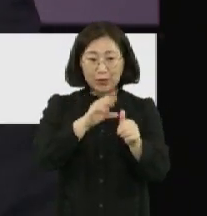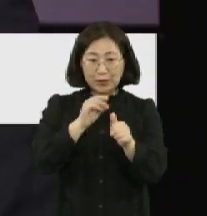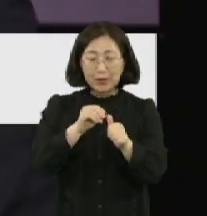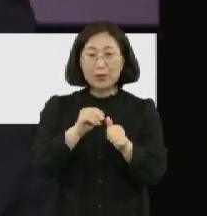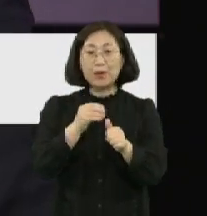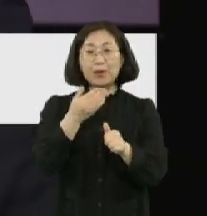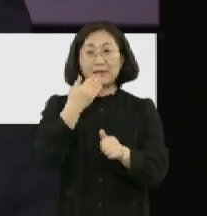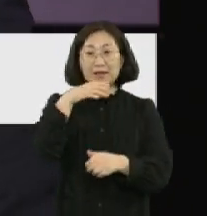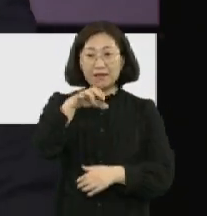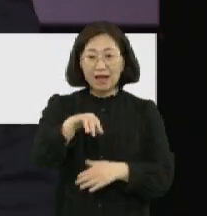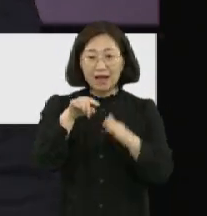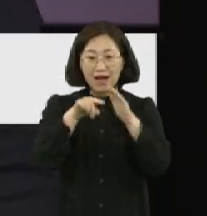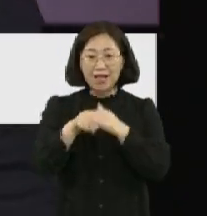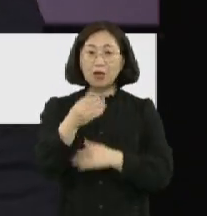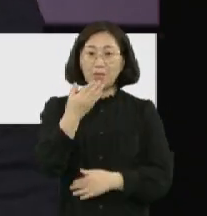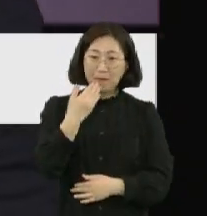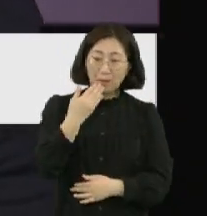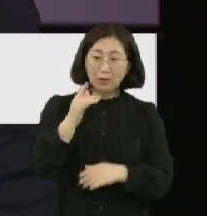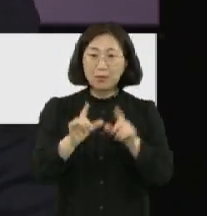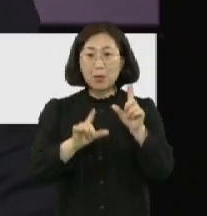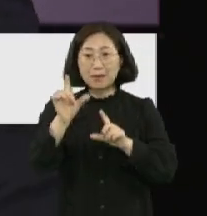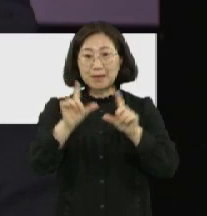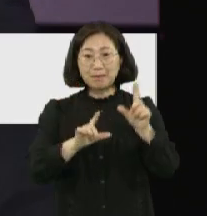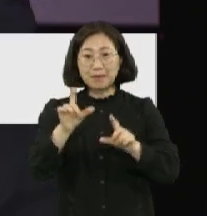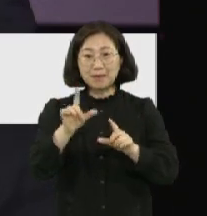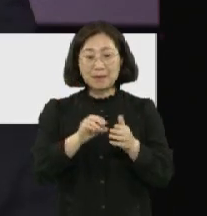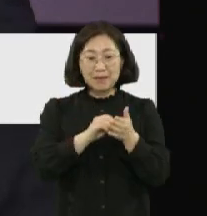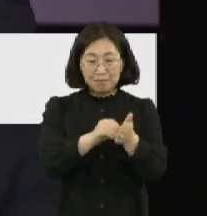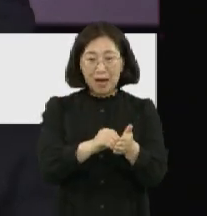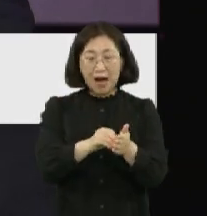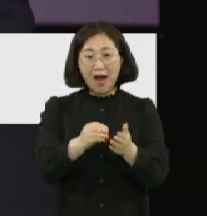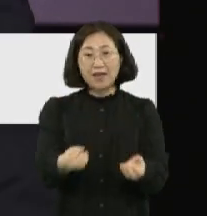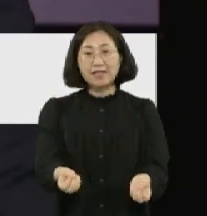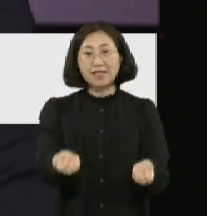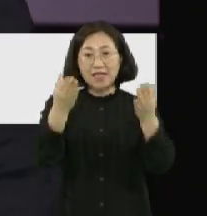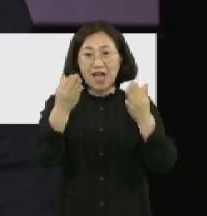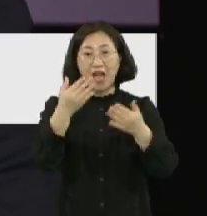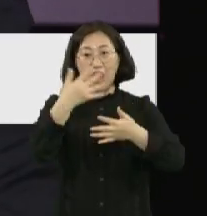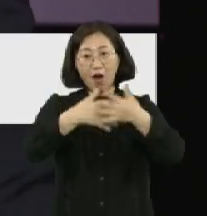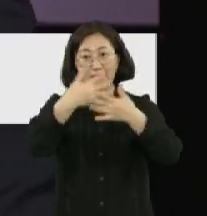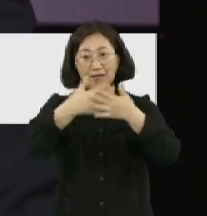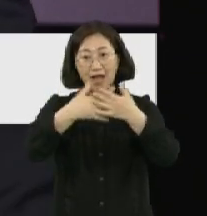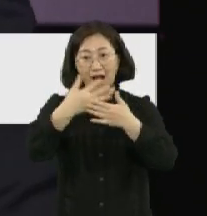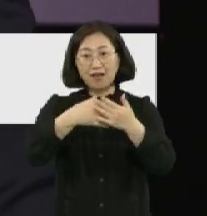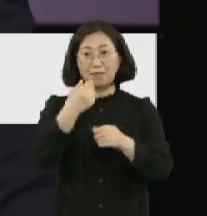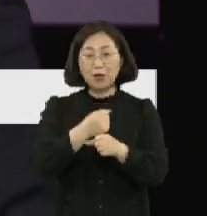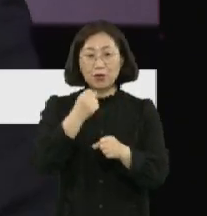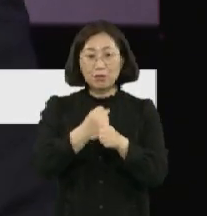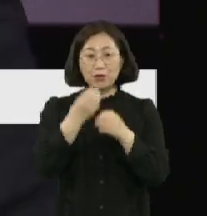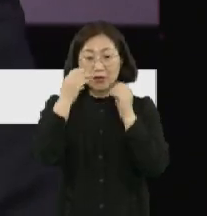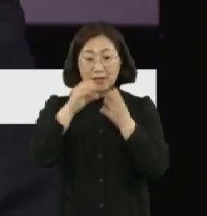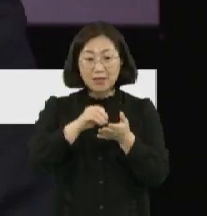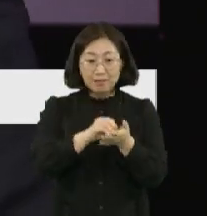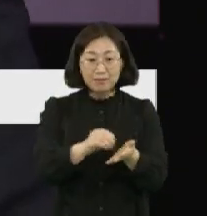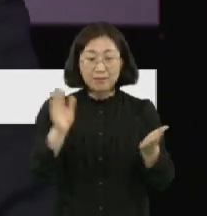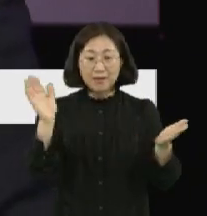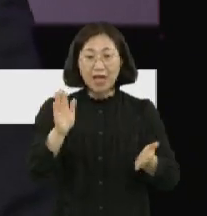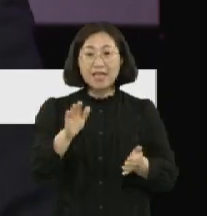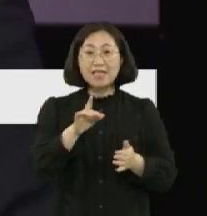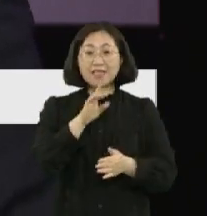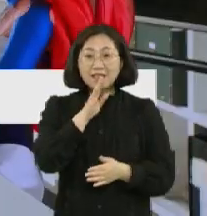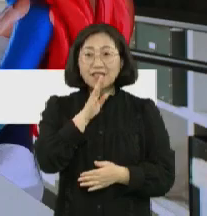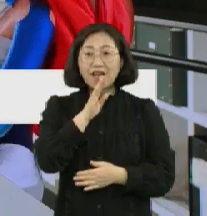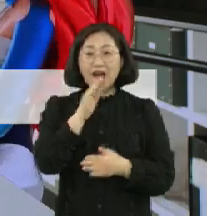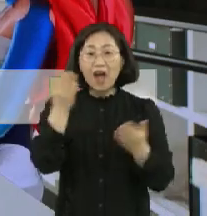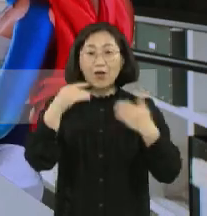먹고 하는 모습을 우리가 입학식 영상 안에 담으면서 신입생들이 학교에 오게 되면 앞으로 어떤 활동을 하게